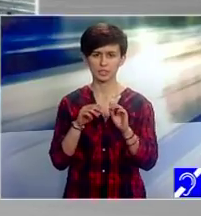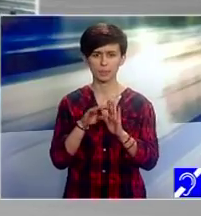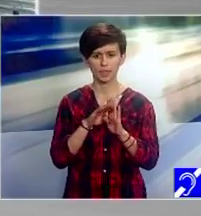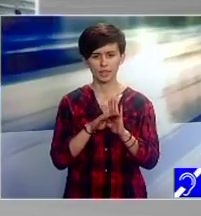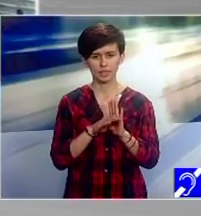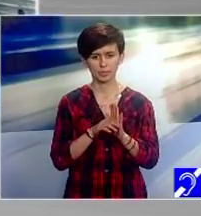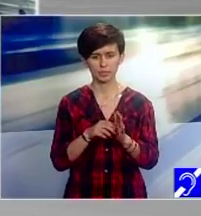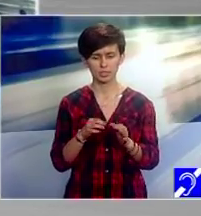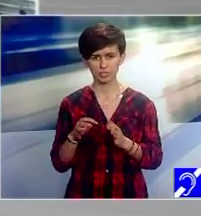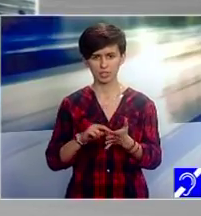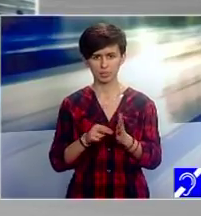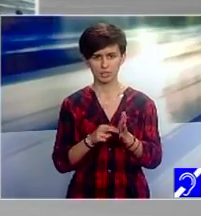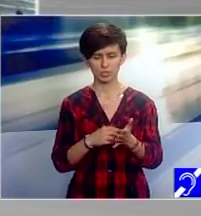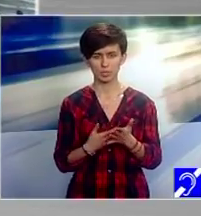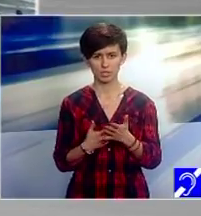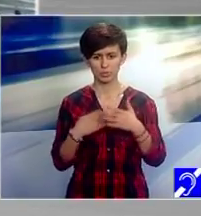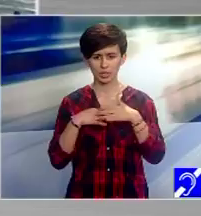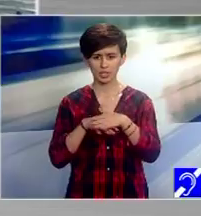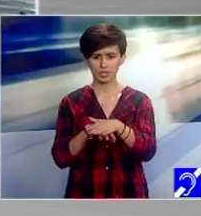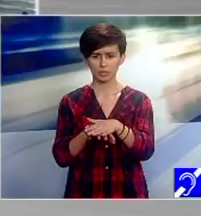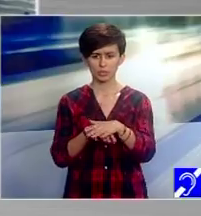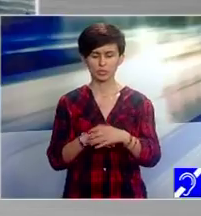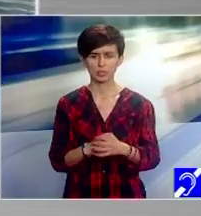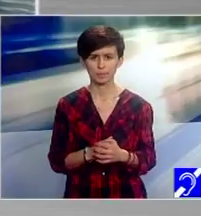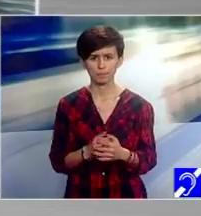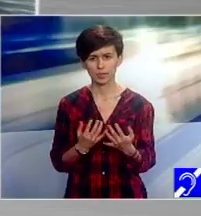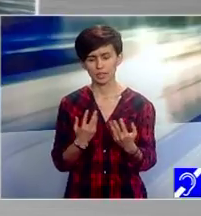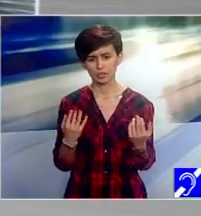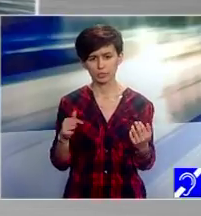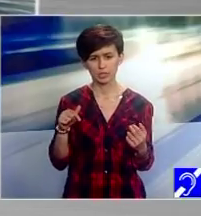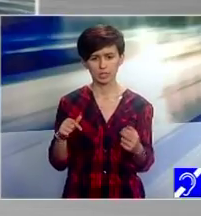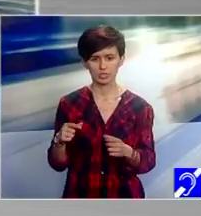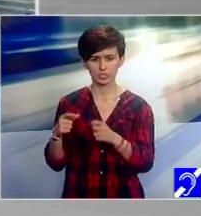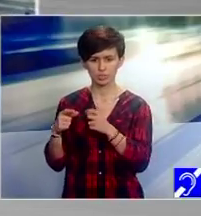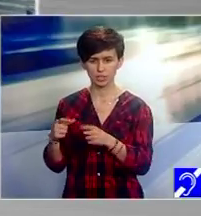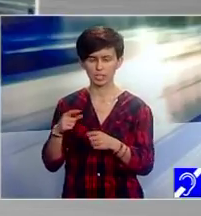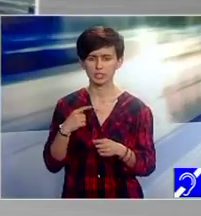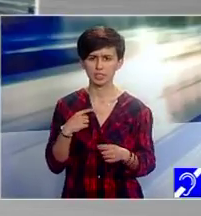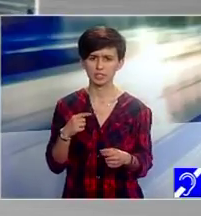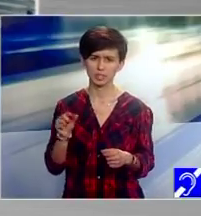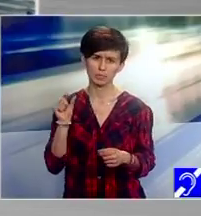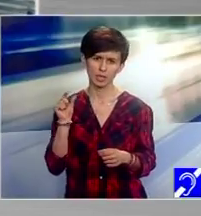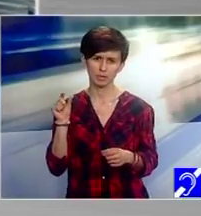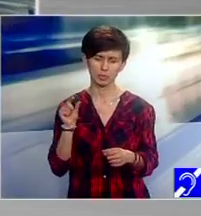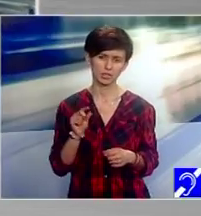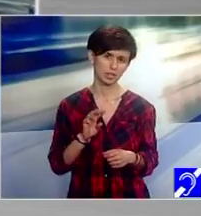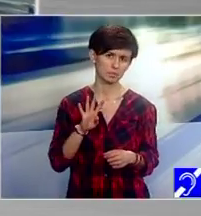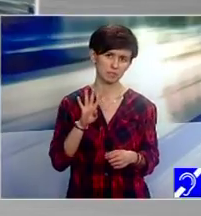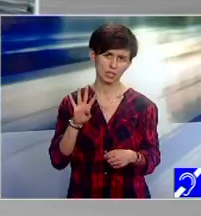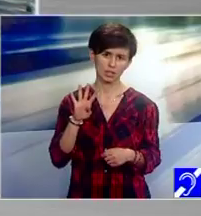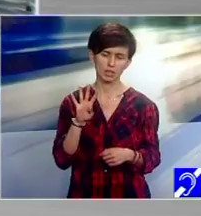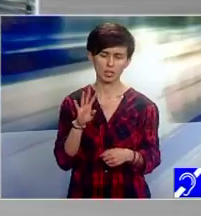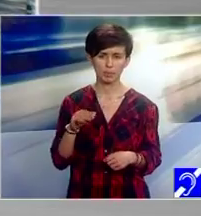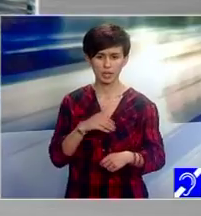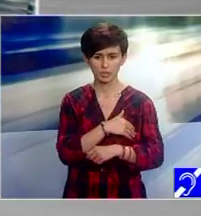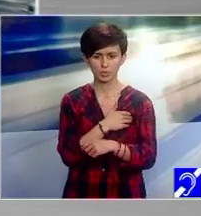sunt specialiști la aceste clase. Efectivul acestor clase este mai redus, 2, 3, maxim 4 elevi.